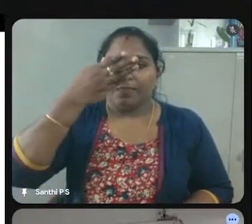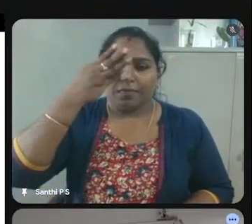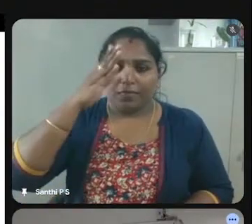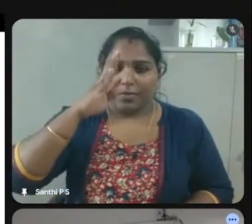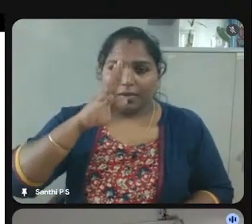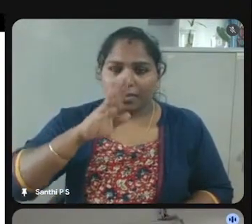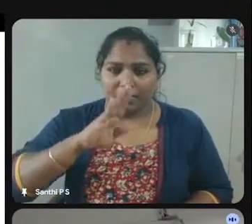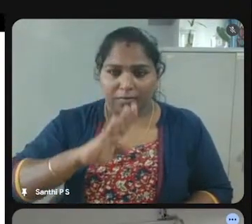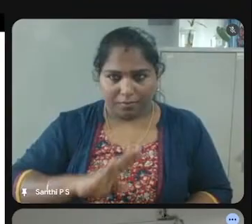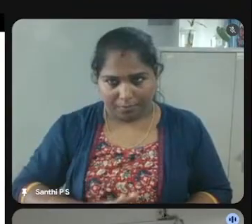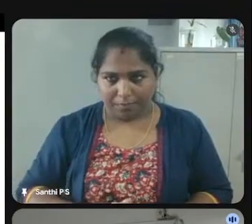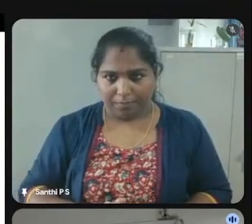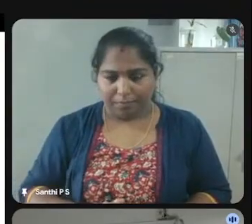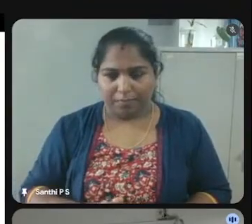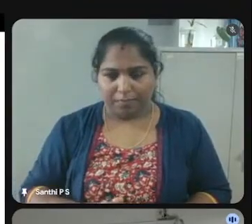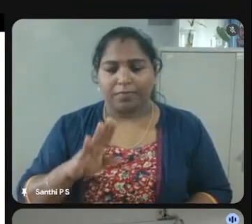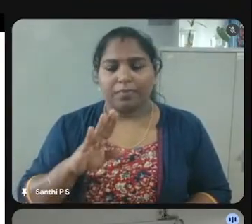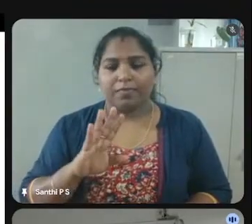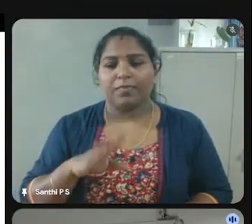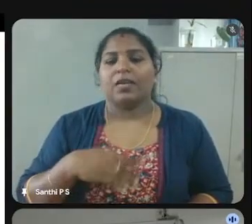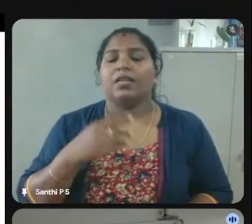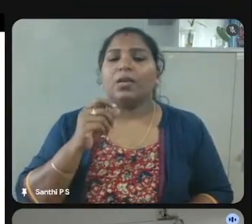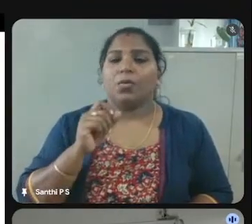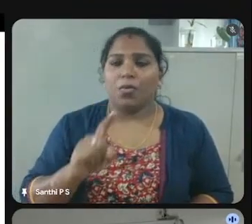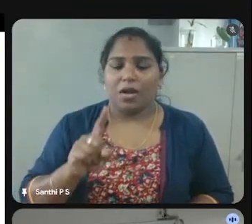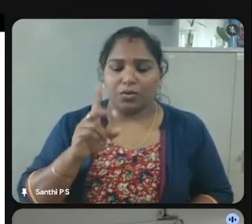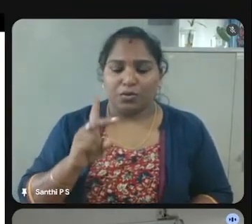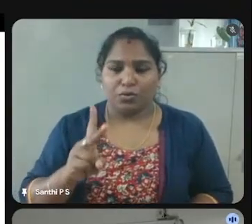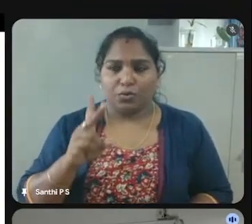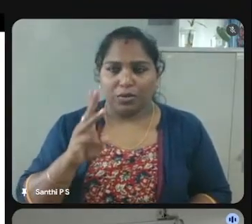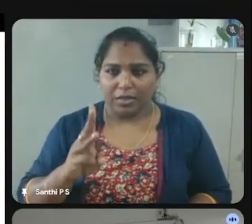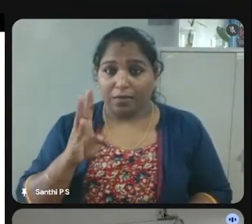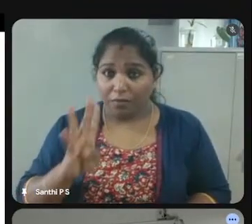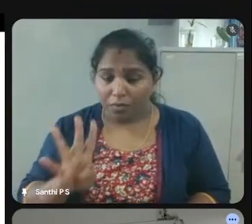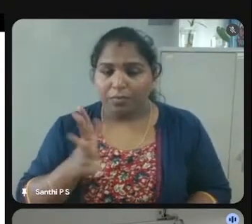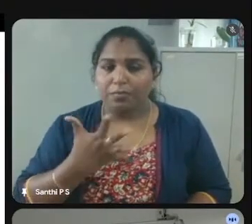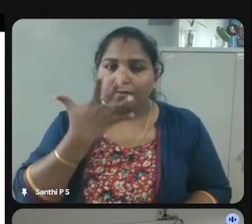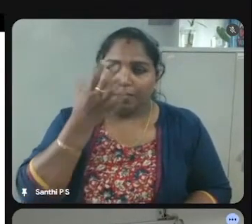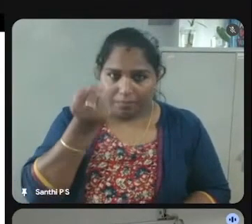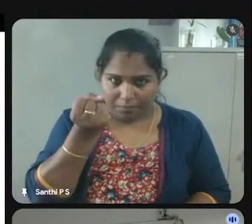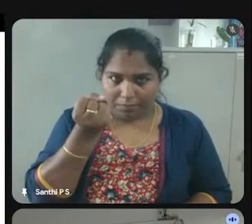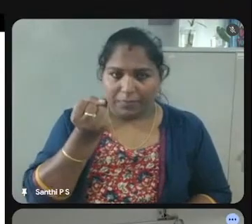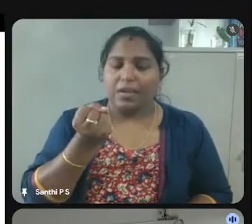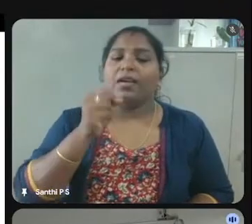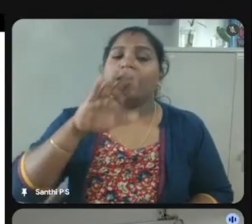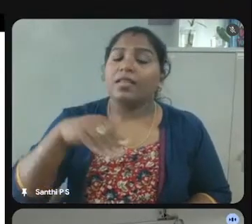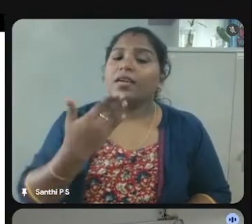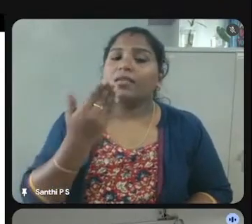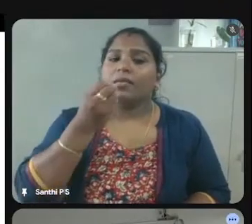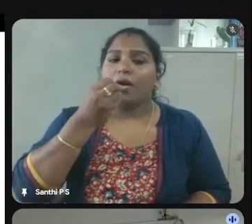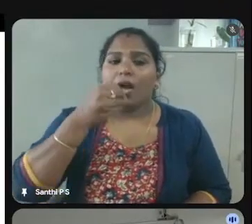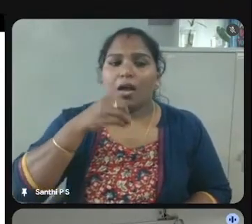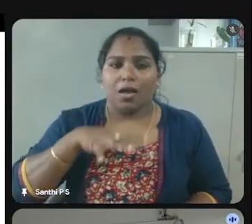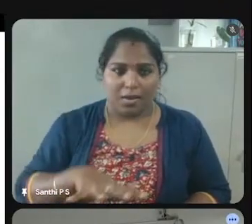എടുക്കുന്നു. ദെൻ നമ്മൾ ഒരു 4 വരെ എണ്ണുന്ന വരെ ആ ശ്വാസത്തിന് നമുക്ക് അവിടെ ഹോൾഡ് ചെയ്ത് വെക്കാം. ദെൻ പതുക്കെ നമ്മൾ വായിലൂടെ